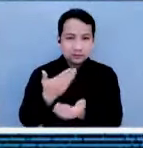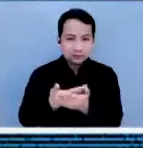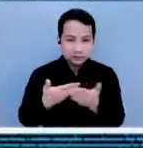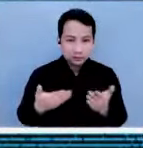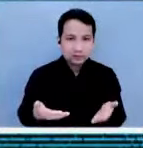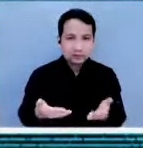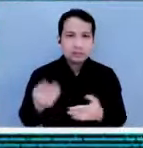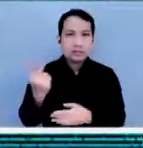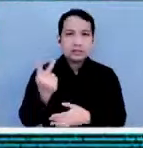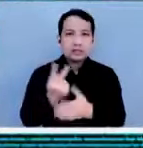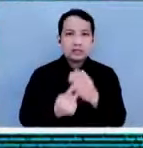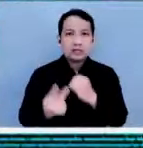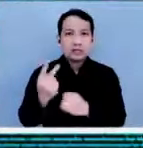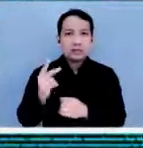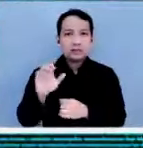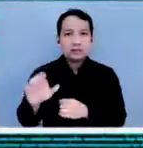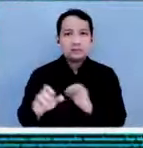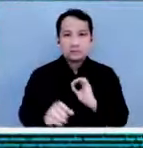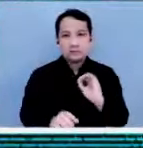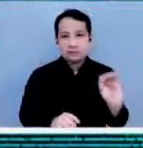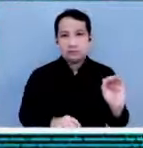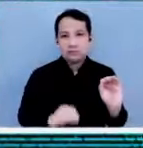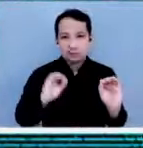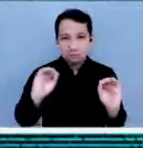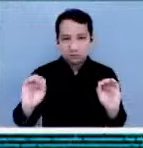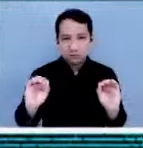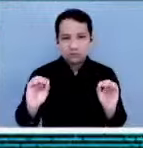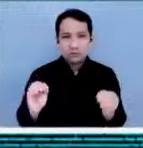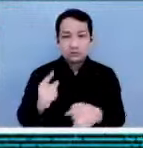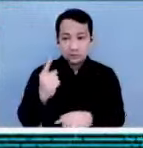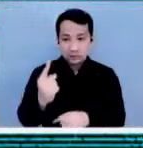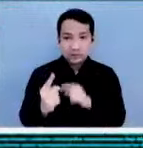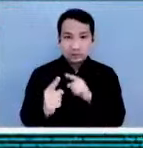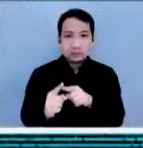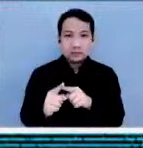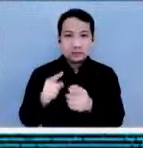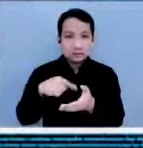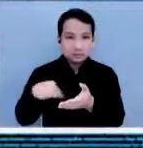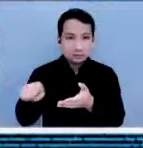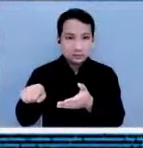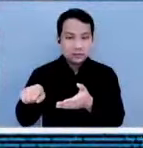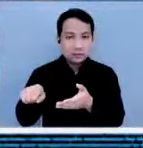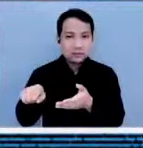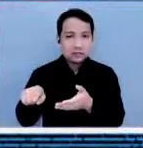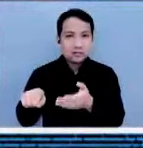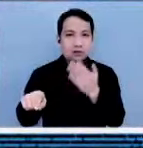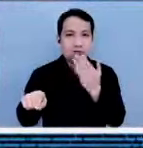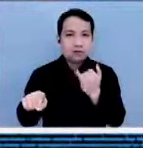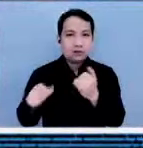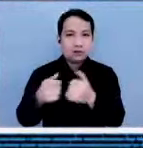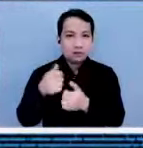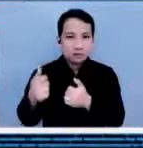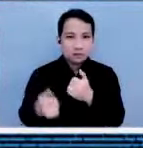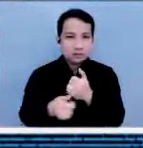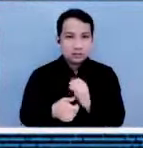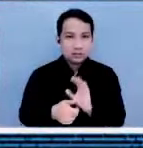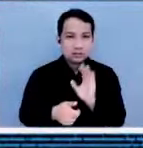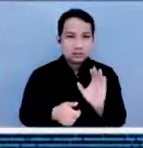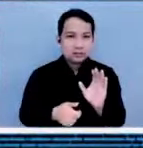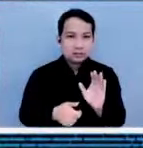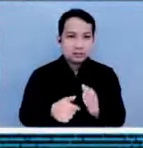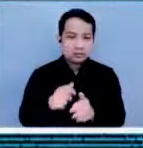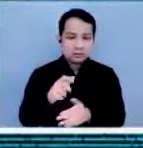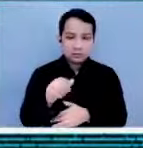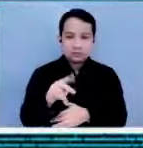dalawa ang may-ari nito kahit pa isa lamang ang nagbayad dito. Dahil sa ilalim ng absolute community